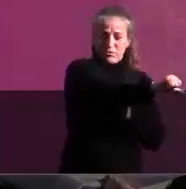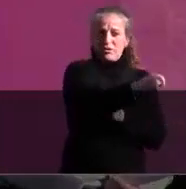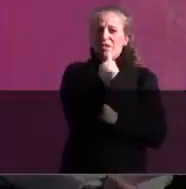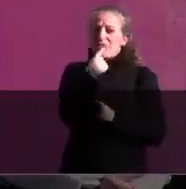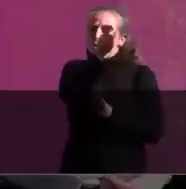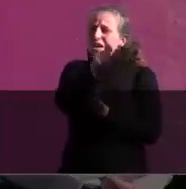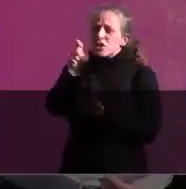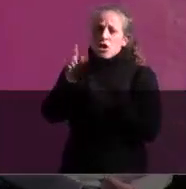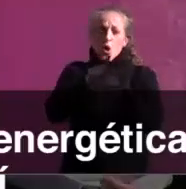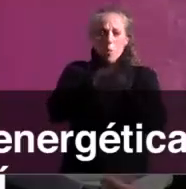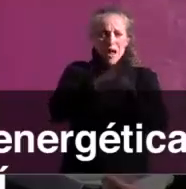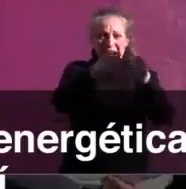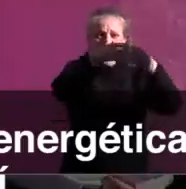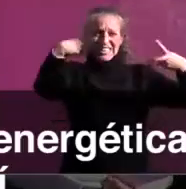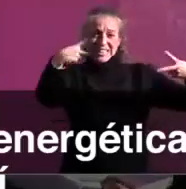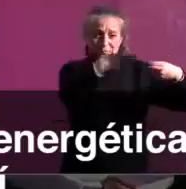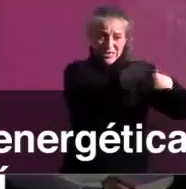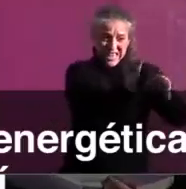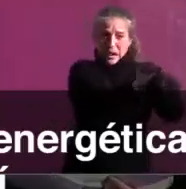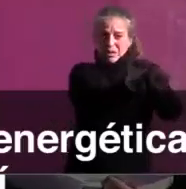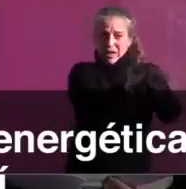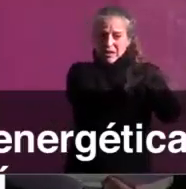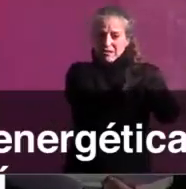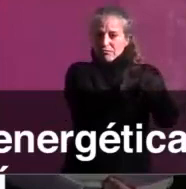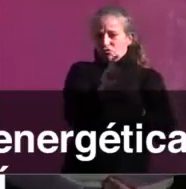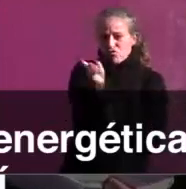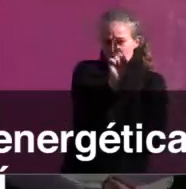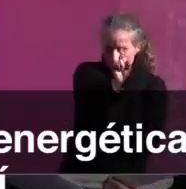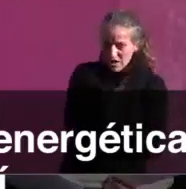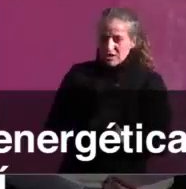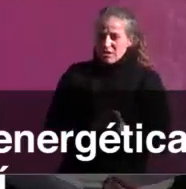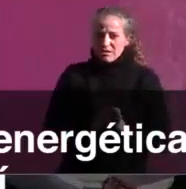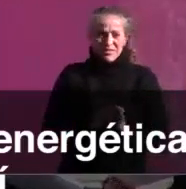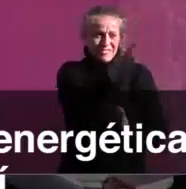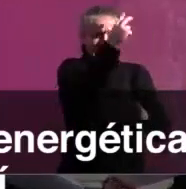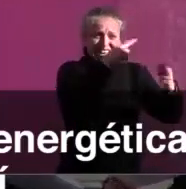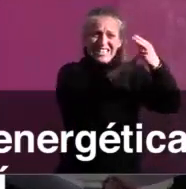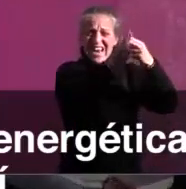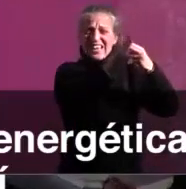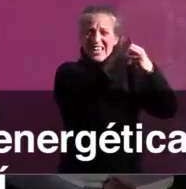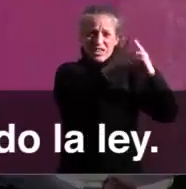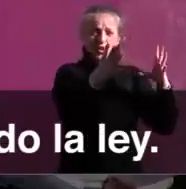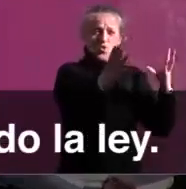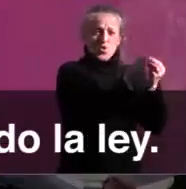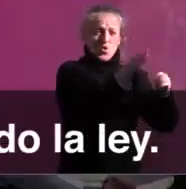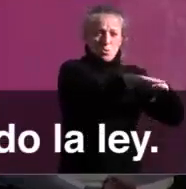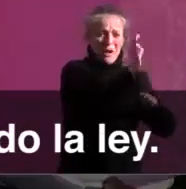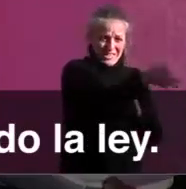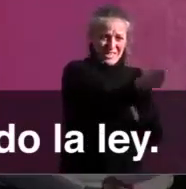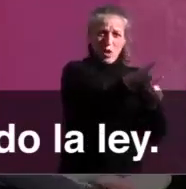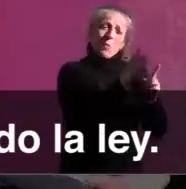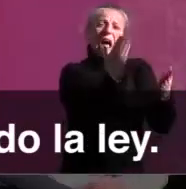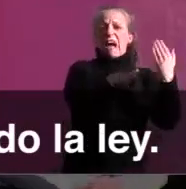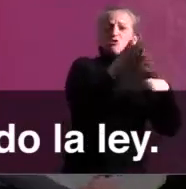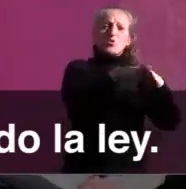evitar els talls de subministrament, que no està suspès en la seva part de pobresa energètica, mentre la Generalitat de Junts pel Sí ho posava com a